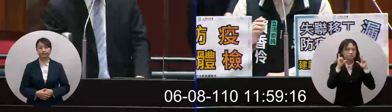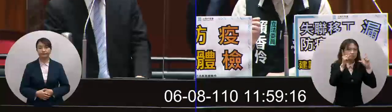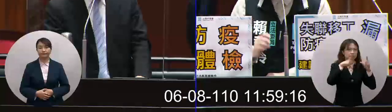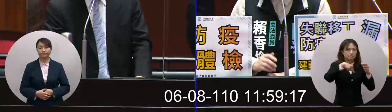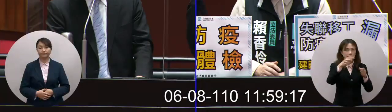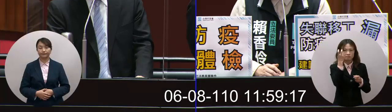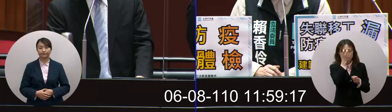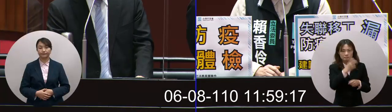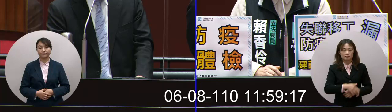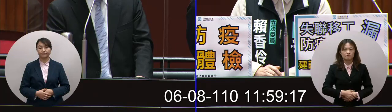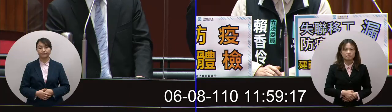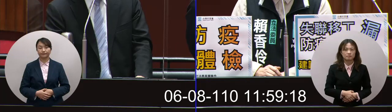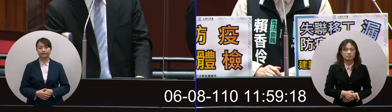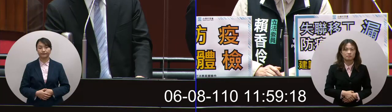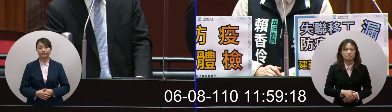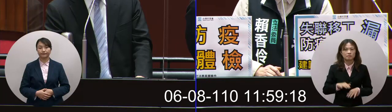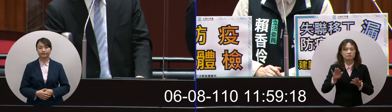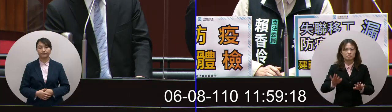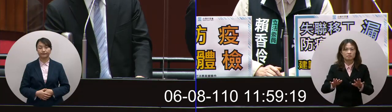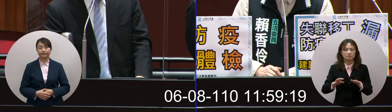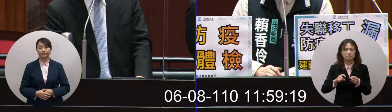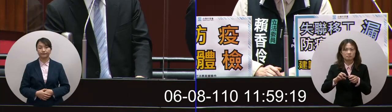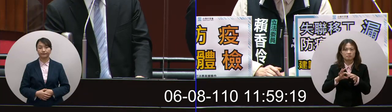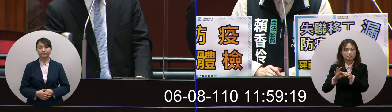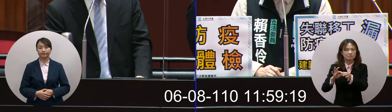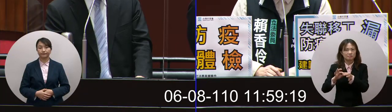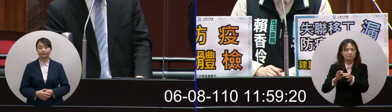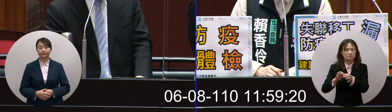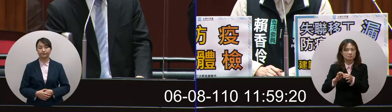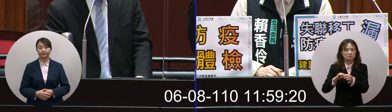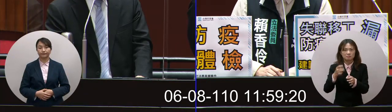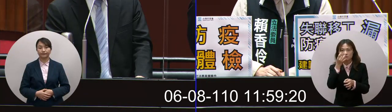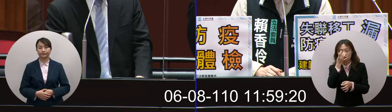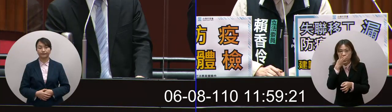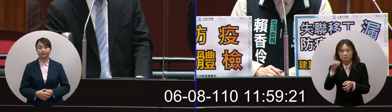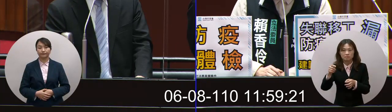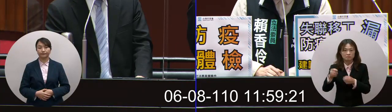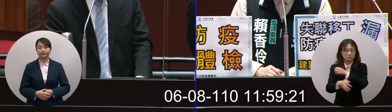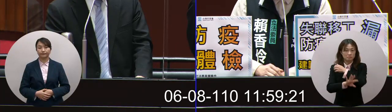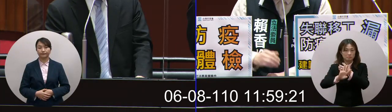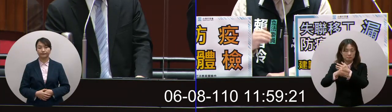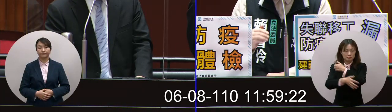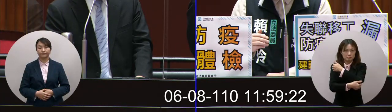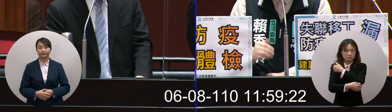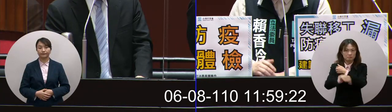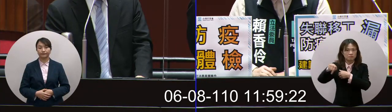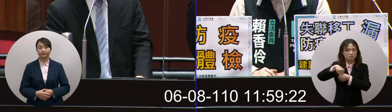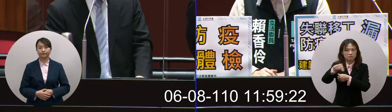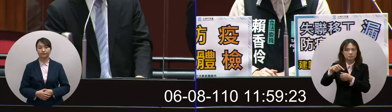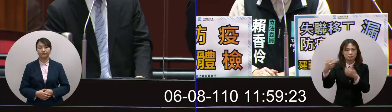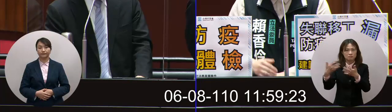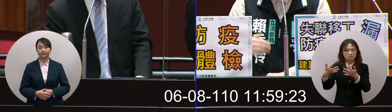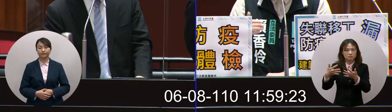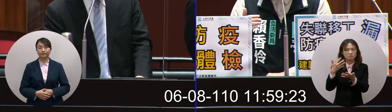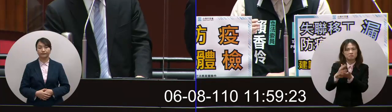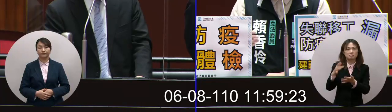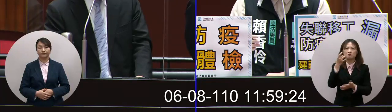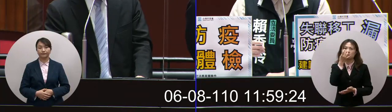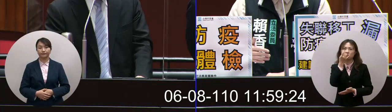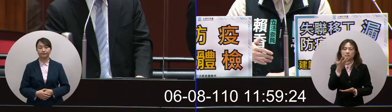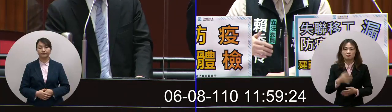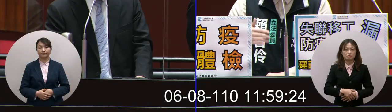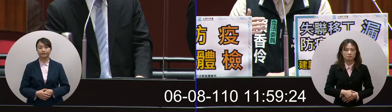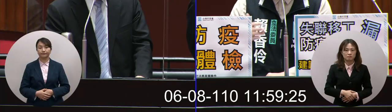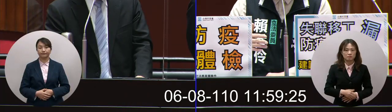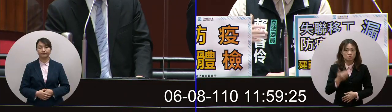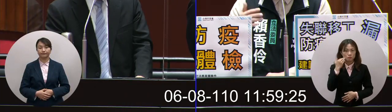可是还有失联移工的问题一直没有人面对。那我希望院长是不是承诺也针对他们如何能愿意出